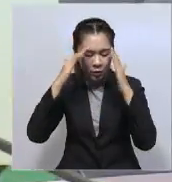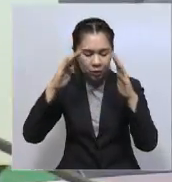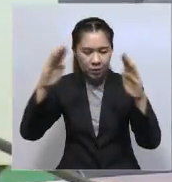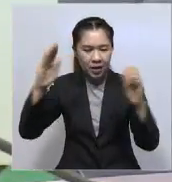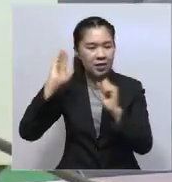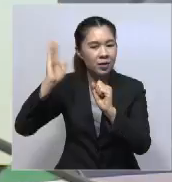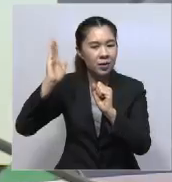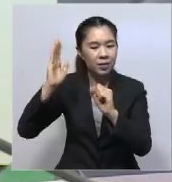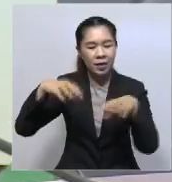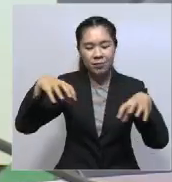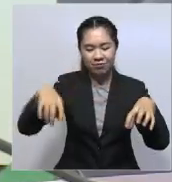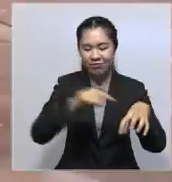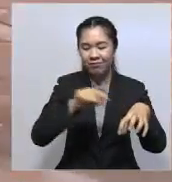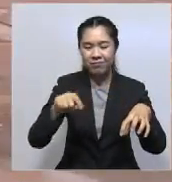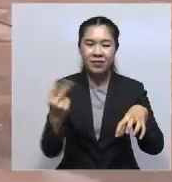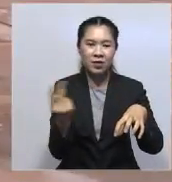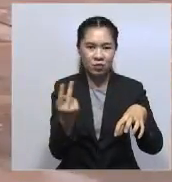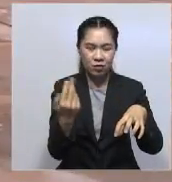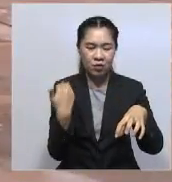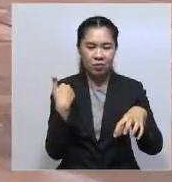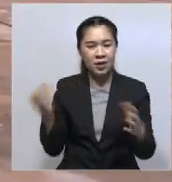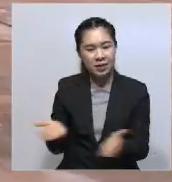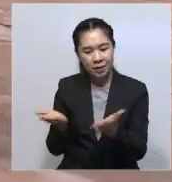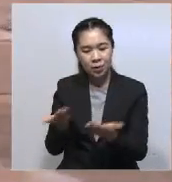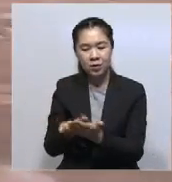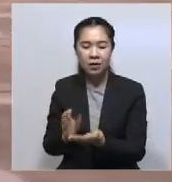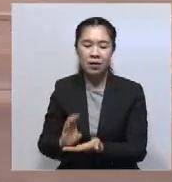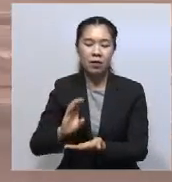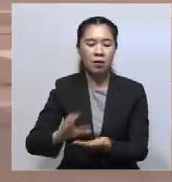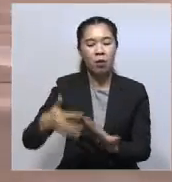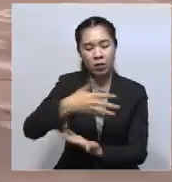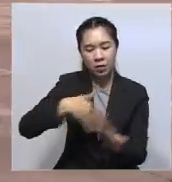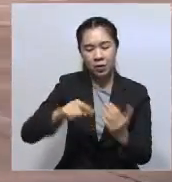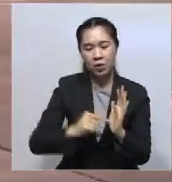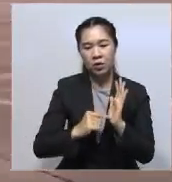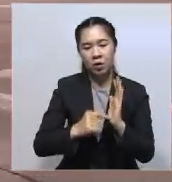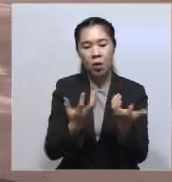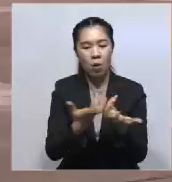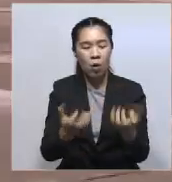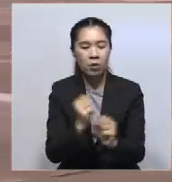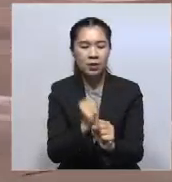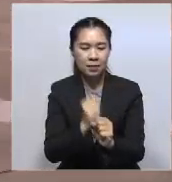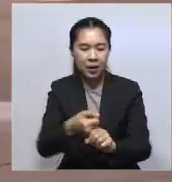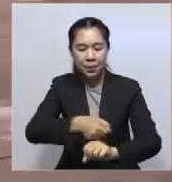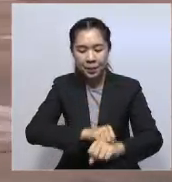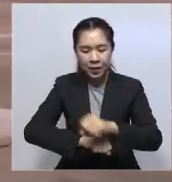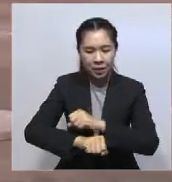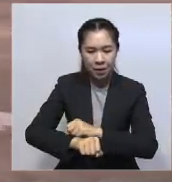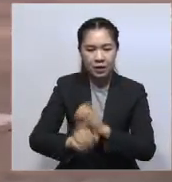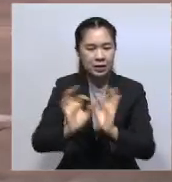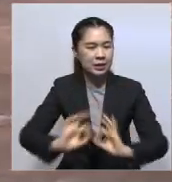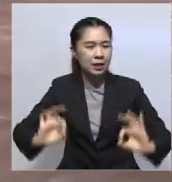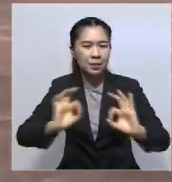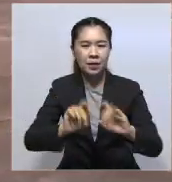ประชาสัมพันธ์ของทั้ง2หน่วยงานรวมถึงสนับสนุนงบประมาณและทรัพยากรเช่นวัสดุอุปกรณ์เครื่องมือรวมถึงสิ่งจำเ